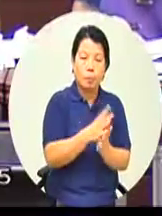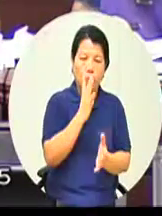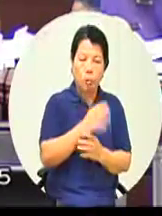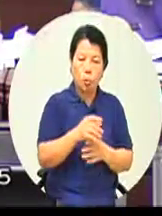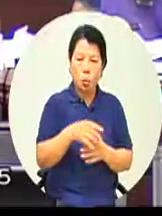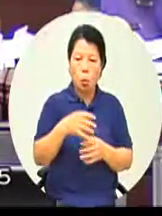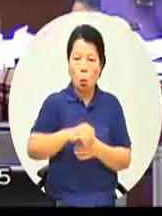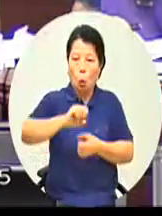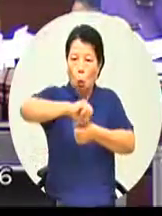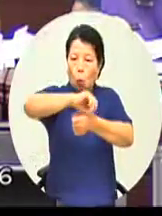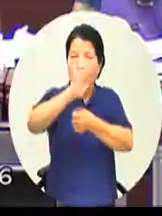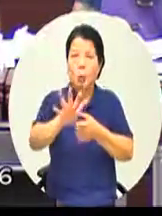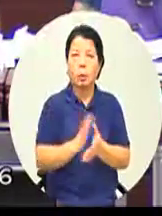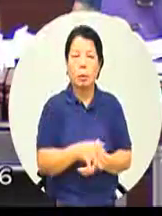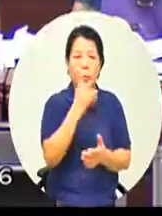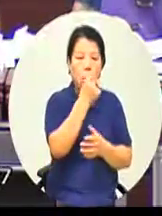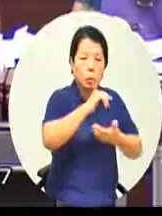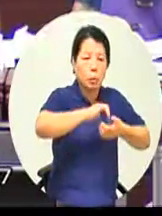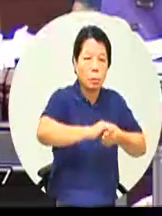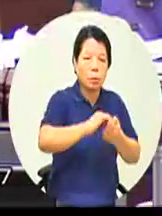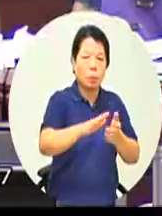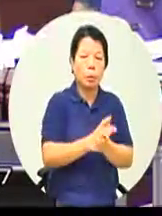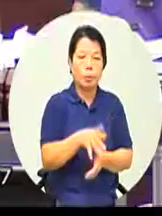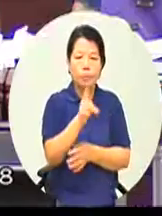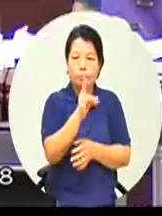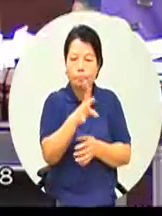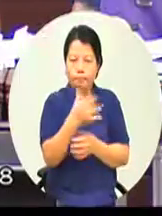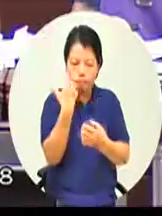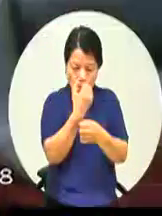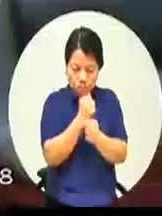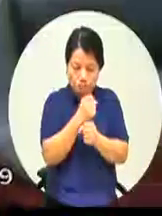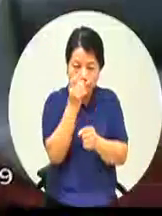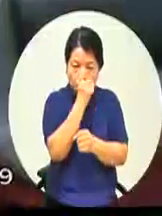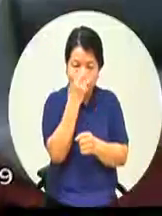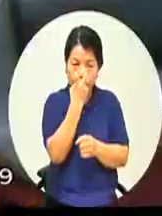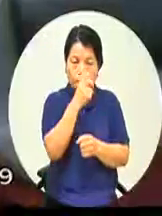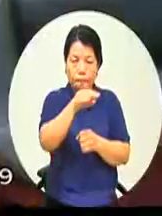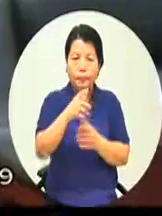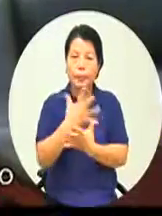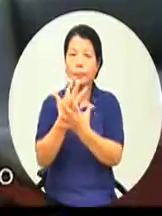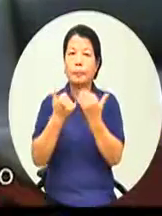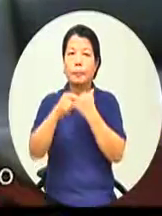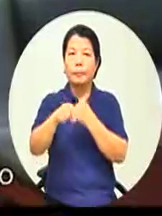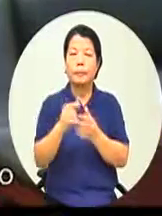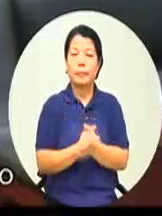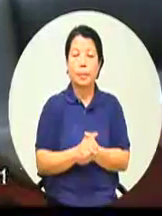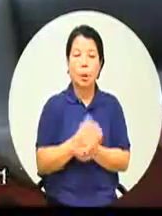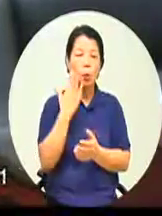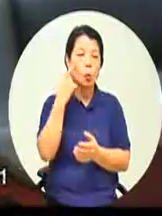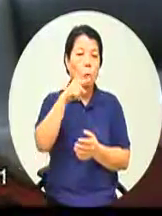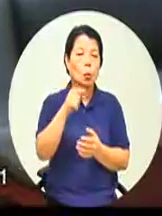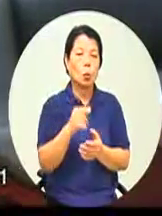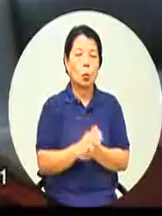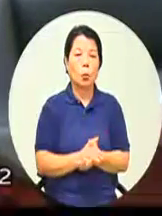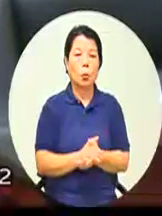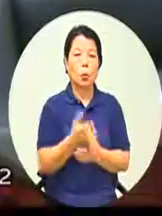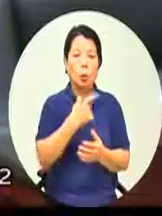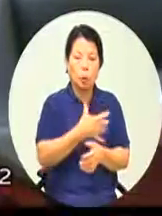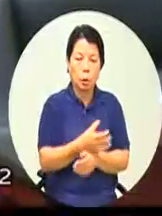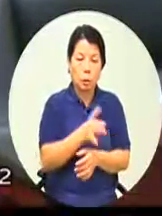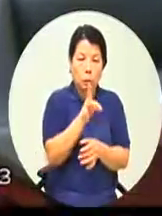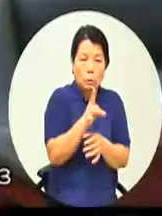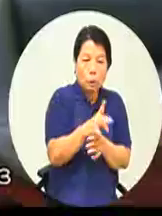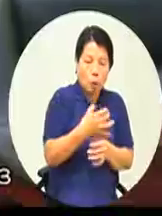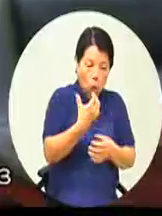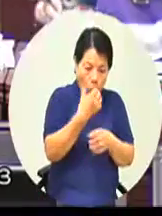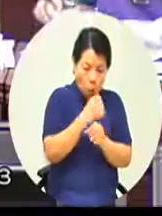所以因为特定或者 除了尿液的筛检之外，在学生的整个这个， 因为你如果没有尿液筛检，不能证